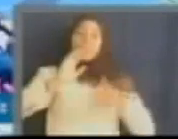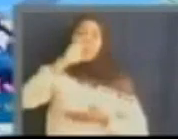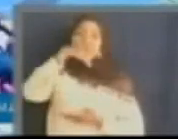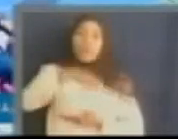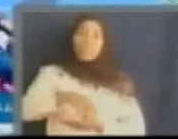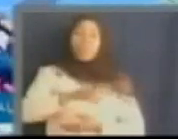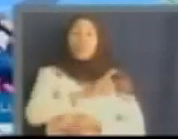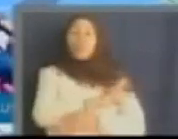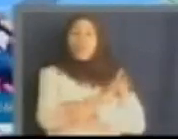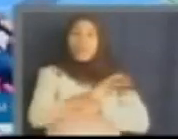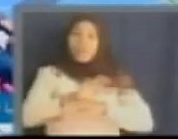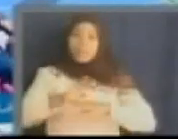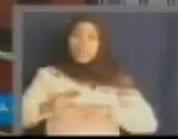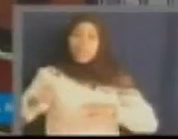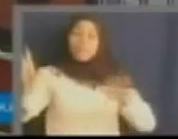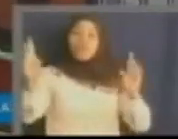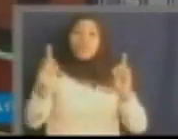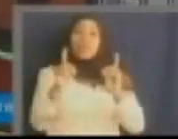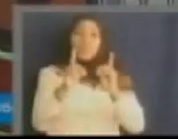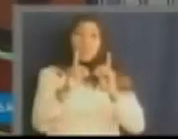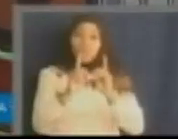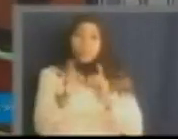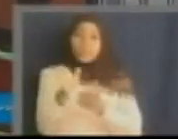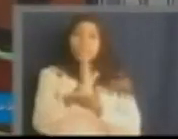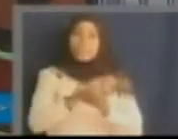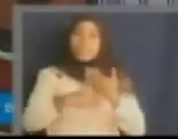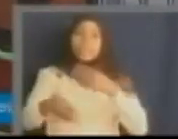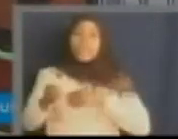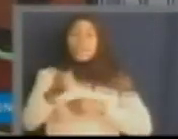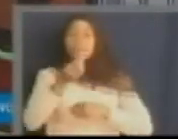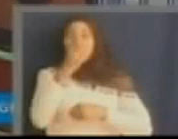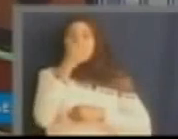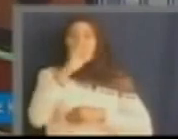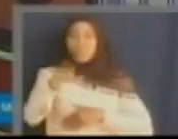kantini mara baada ya kuahirisha bunge leo hii.